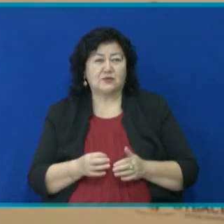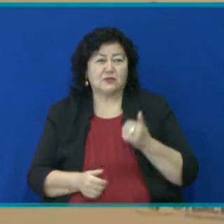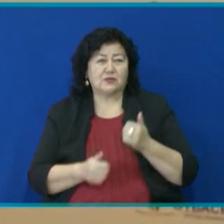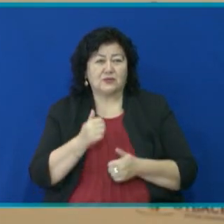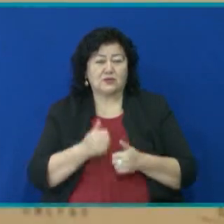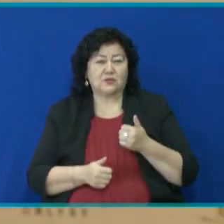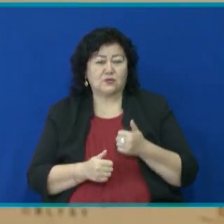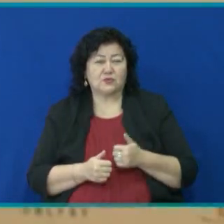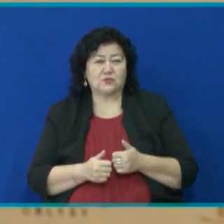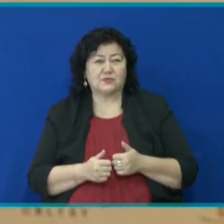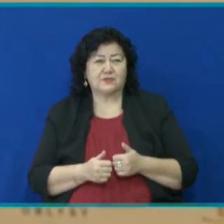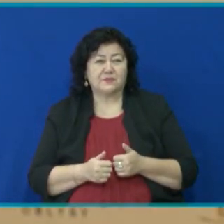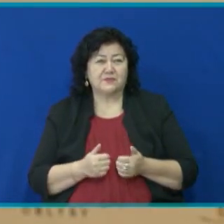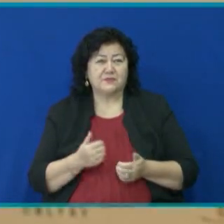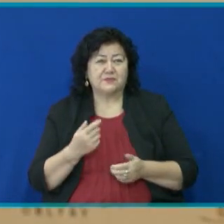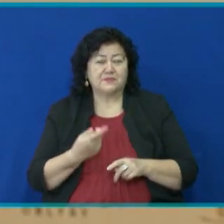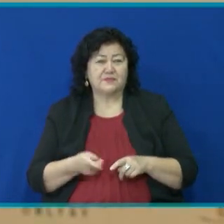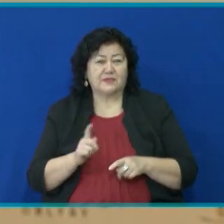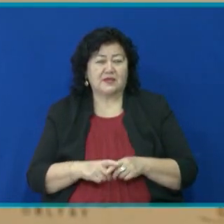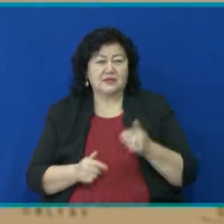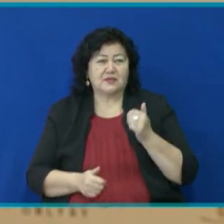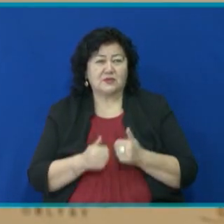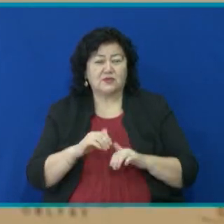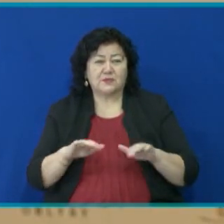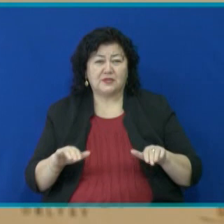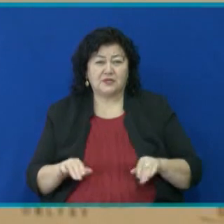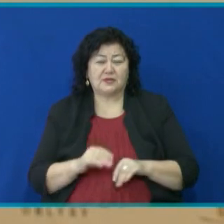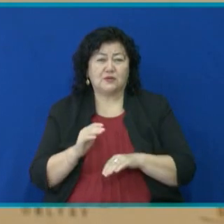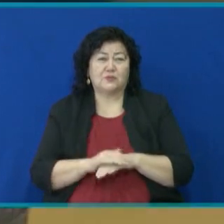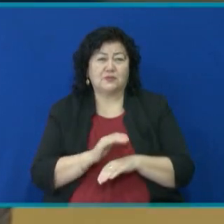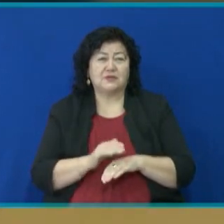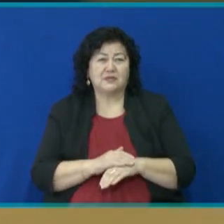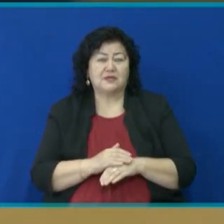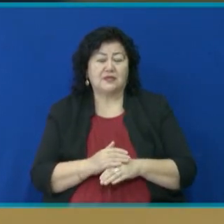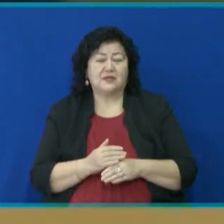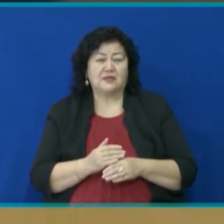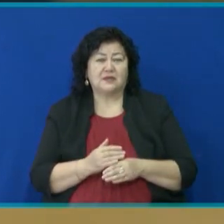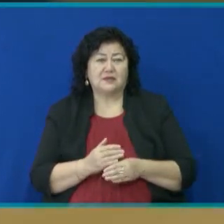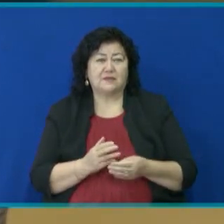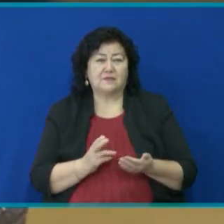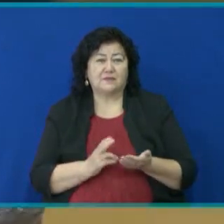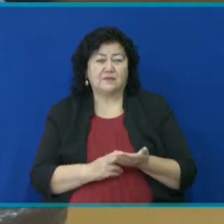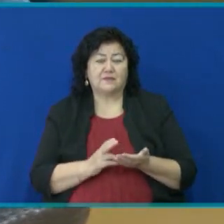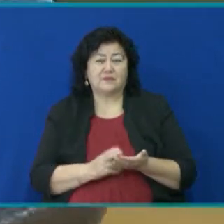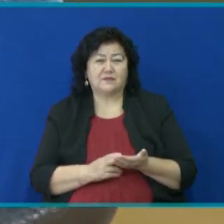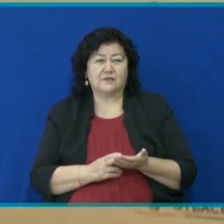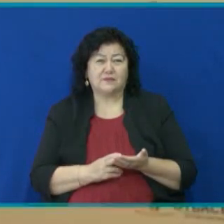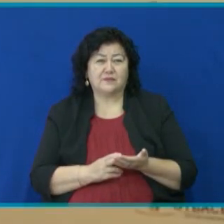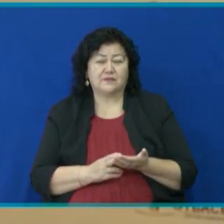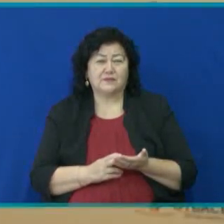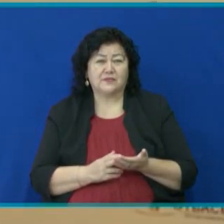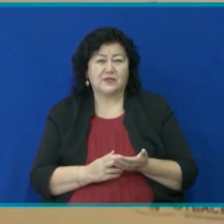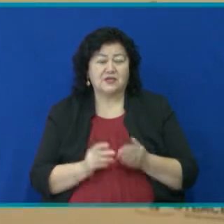конкурс «Мерейле Отбасы». Этот конкурс «Мерейле Отбасы» с собой подразумевает оккультурование наших